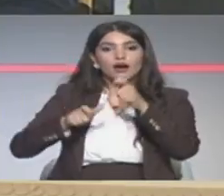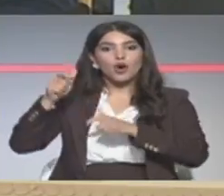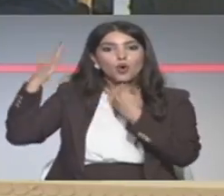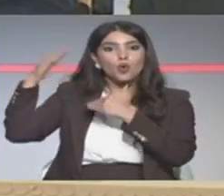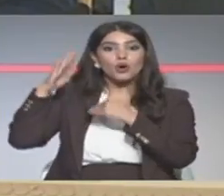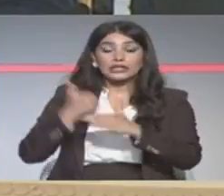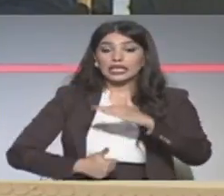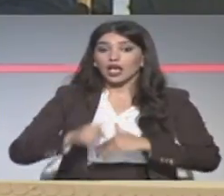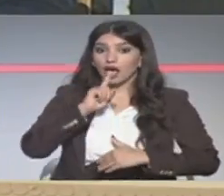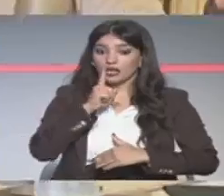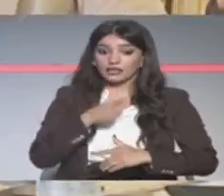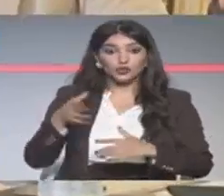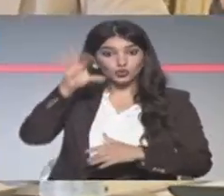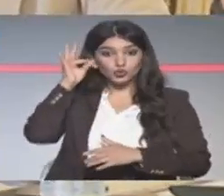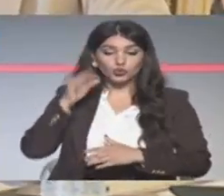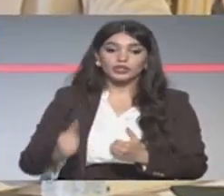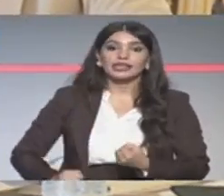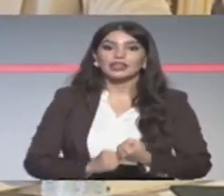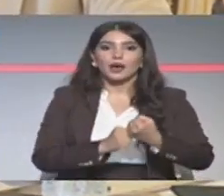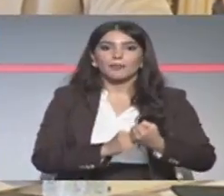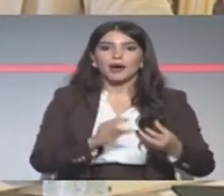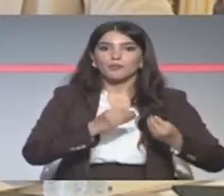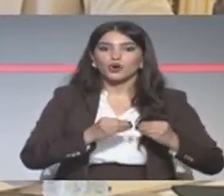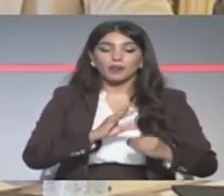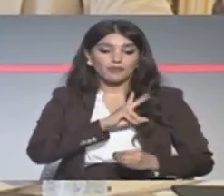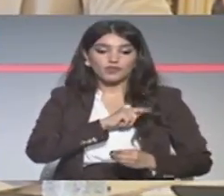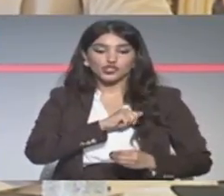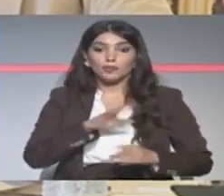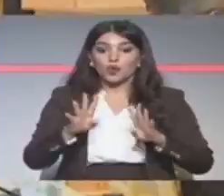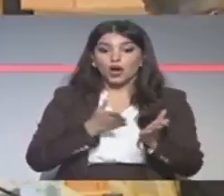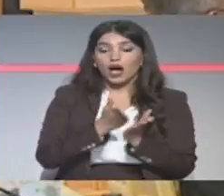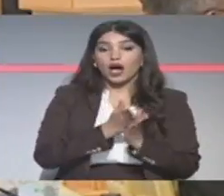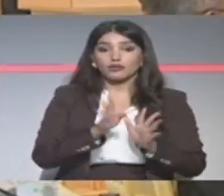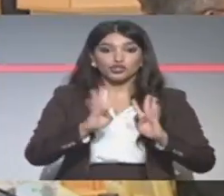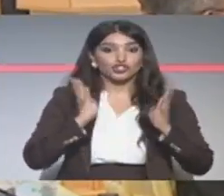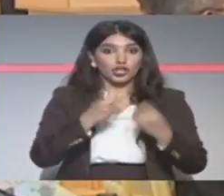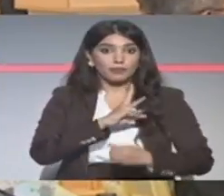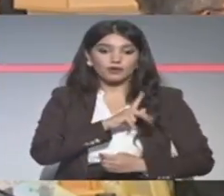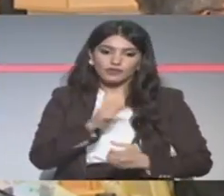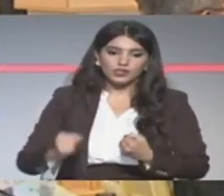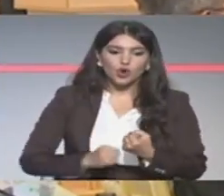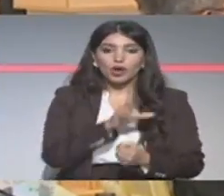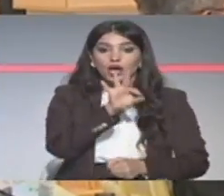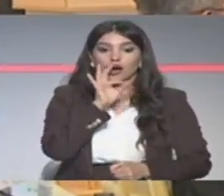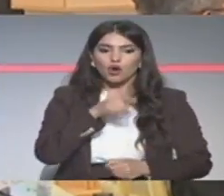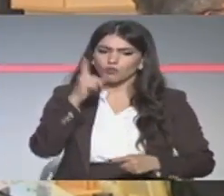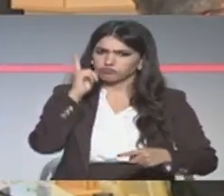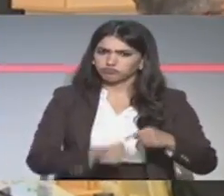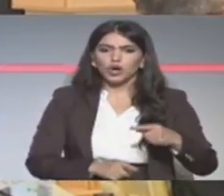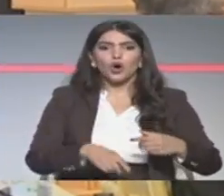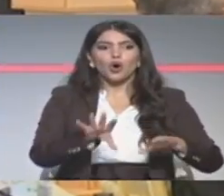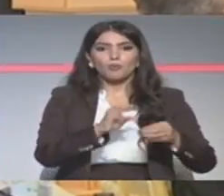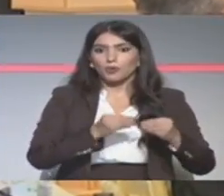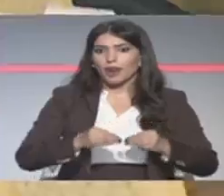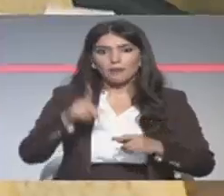رأسها وقوف تونس المبدئي مع القضية الفلسطينية وحق الشعب الفلسطيني في تقرير المصير، ورفض الحلول العسكرية في ليبيا وحل الأزمة